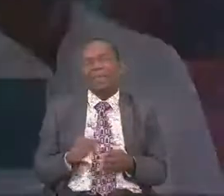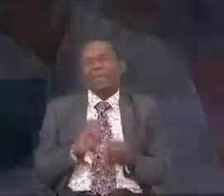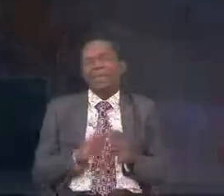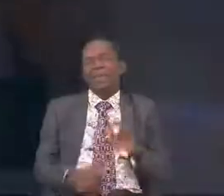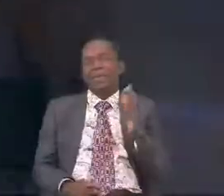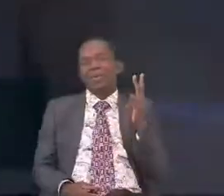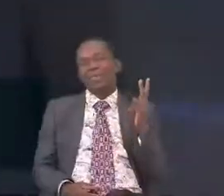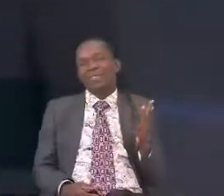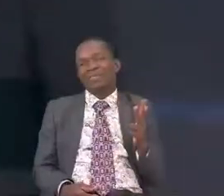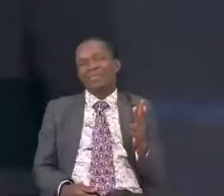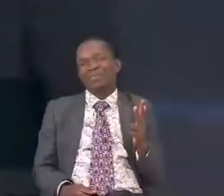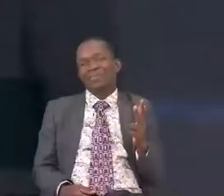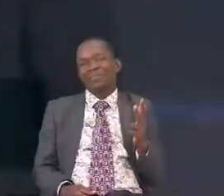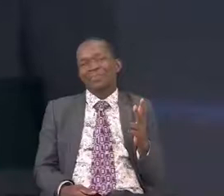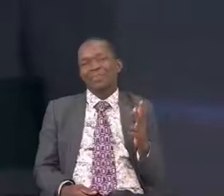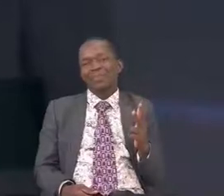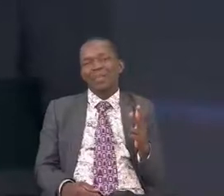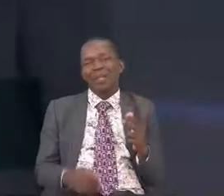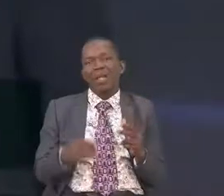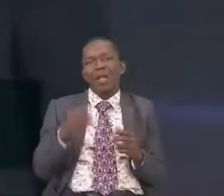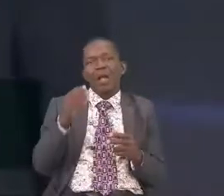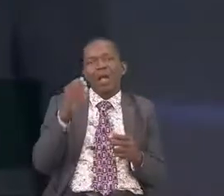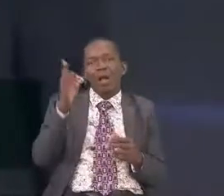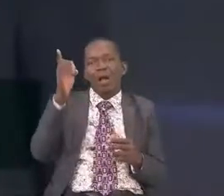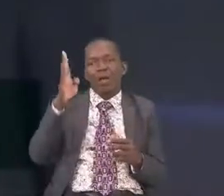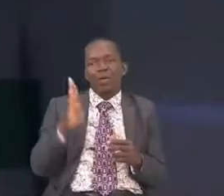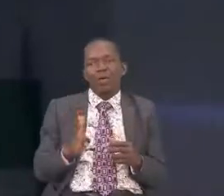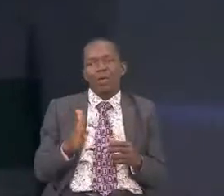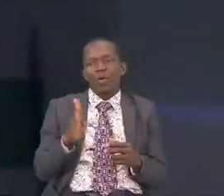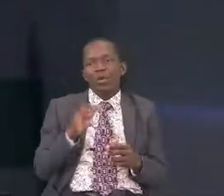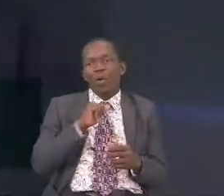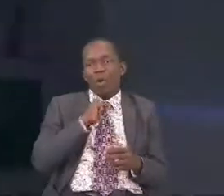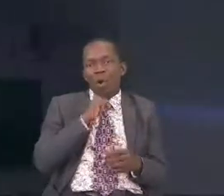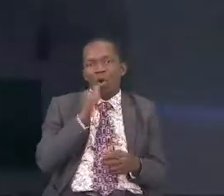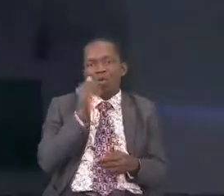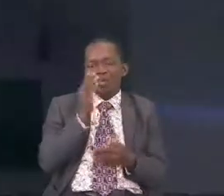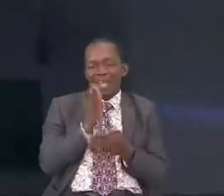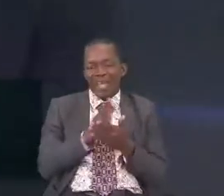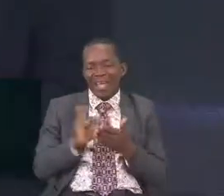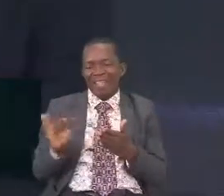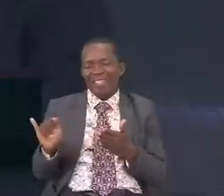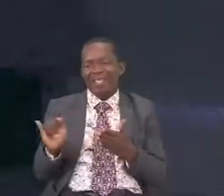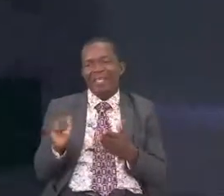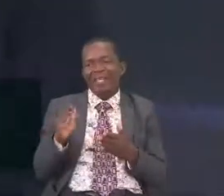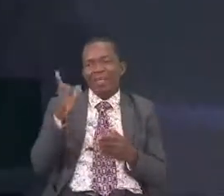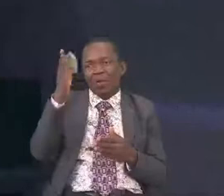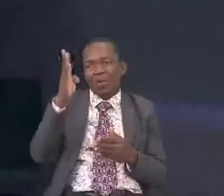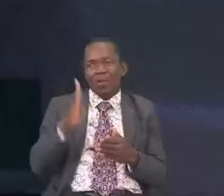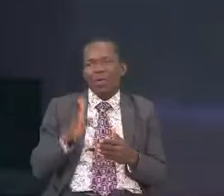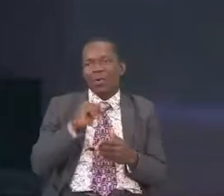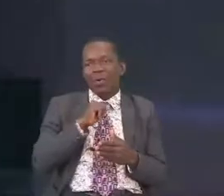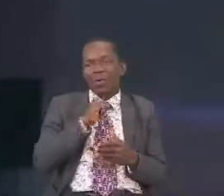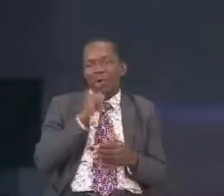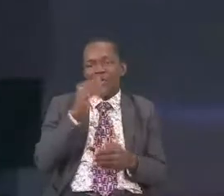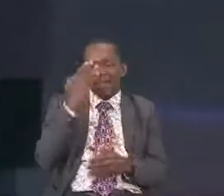Troisième élément, la présence incessante de Dieu avec les formateurs de disciples engagés.